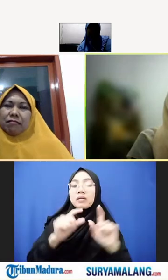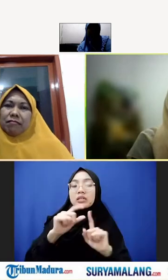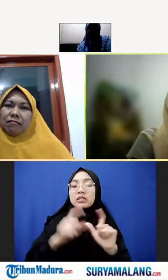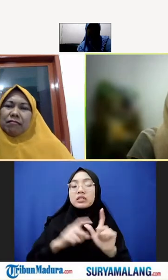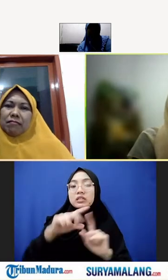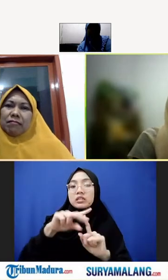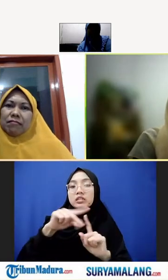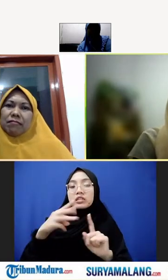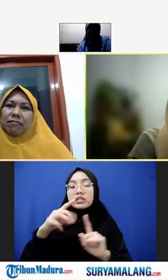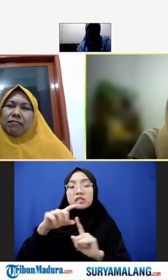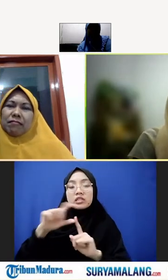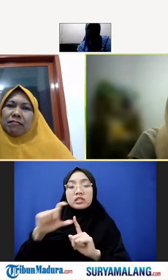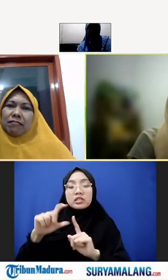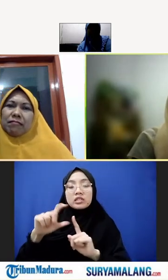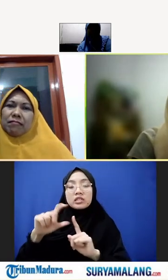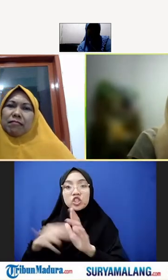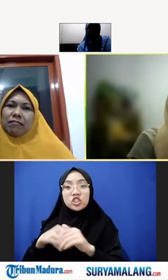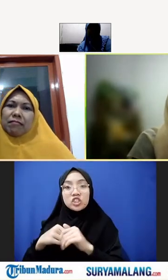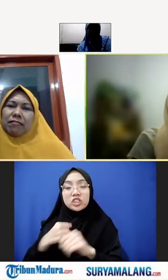Punya me-time nggak?